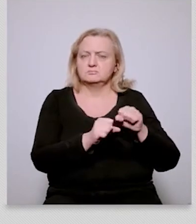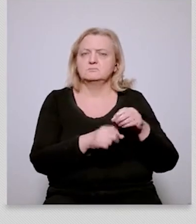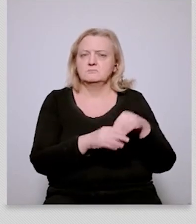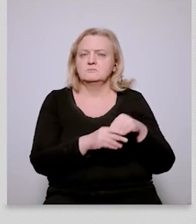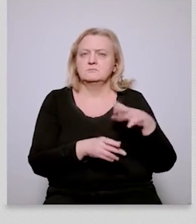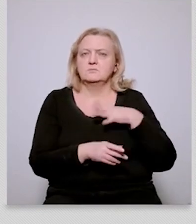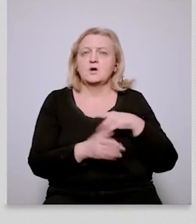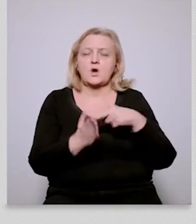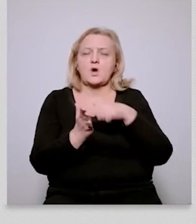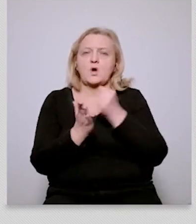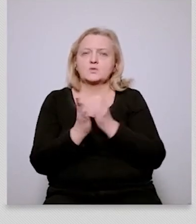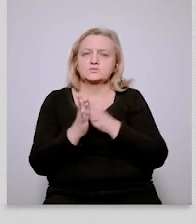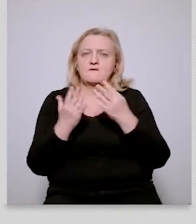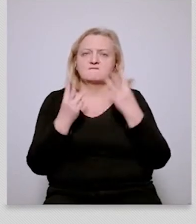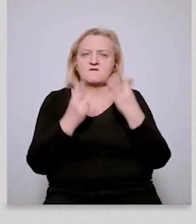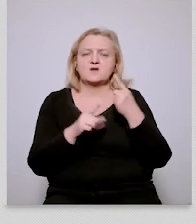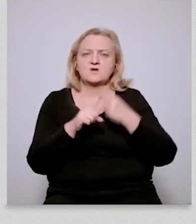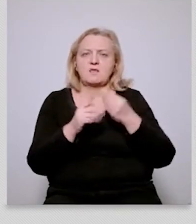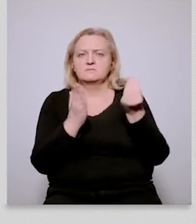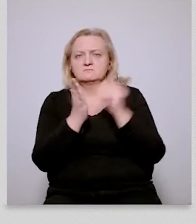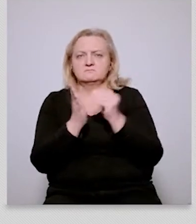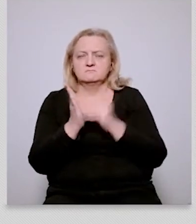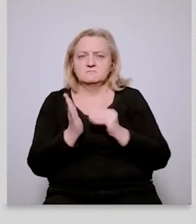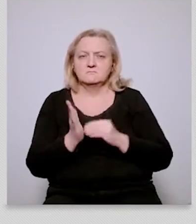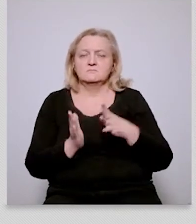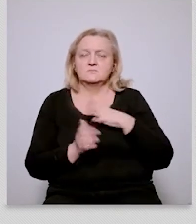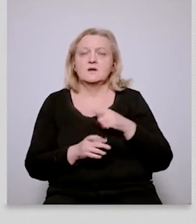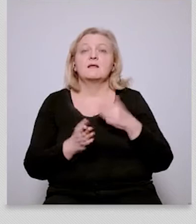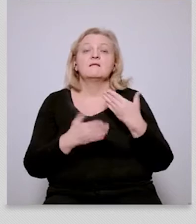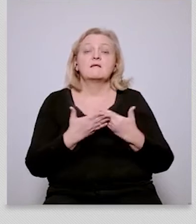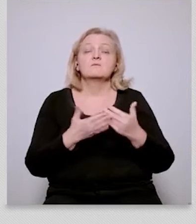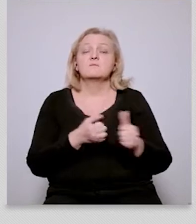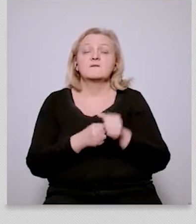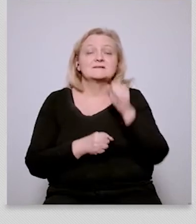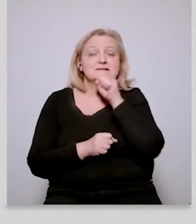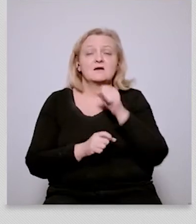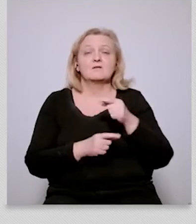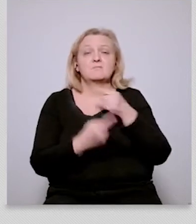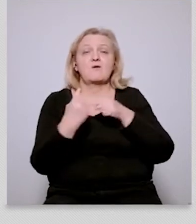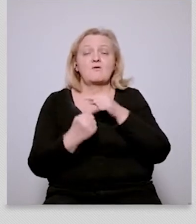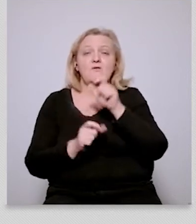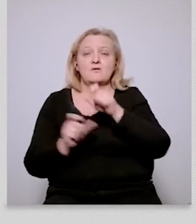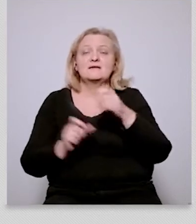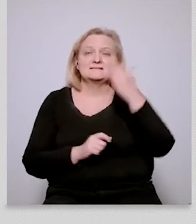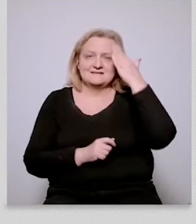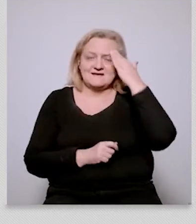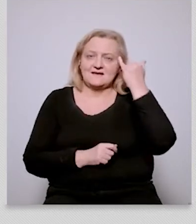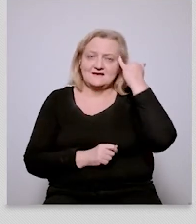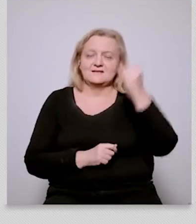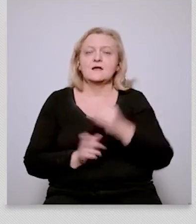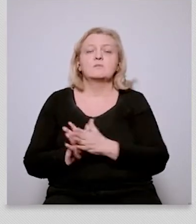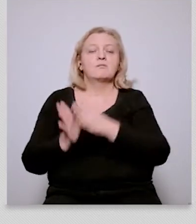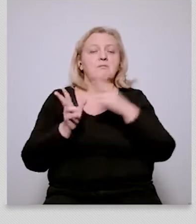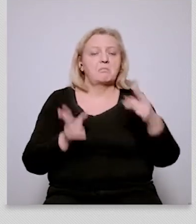zresztą w konstytucję różne istotne elementy i dlatego też starsze pokolenie zna tę ideę potem jest takie